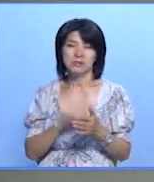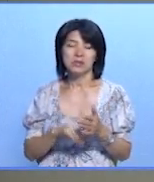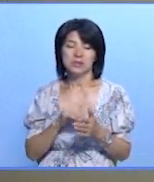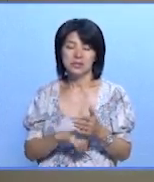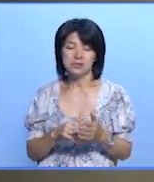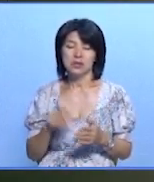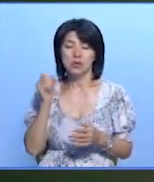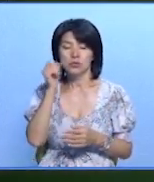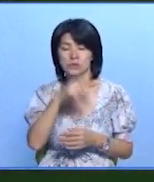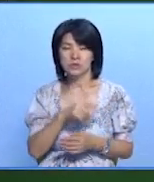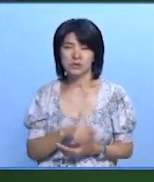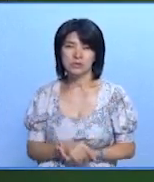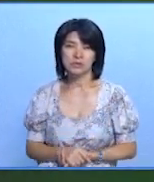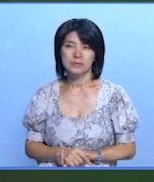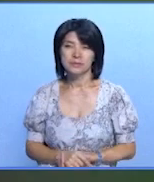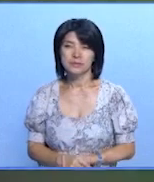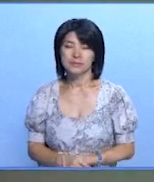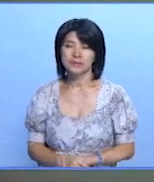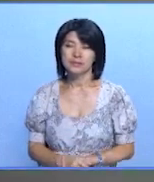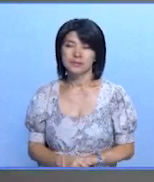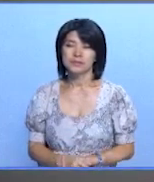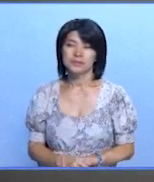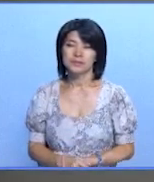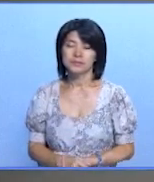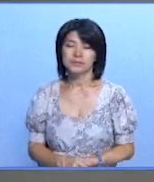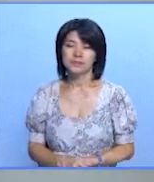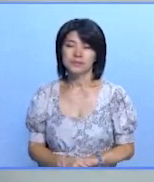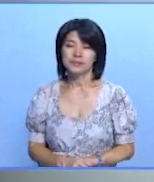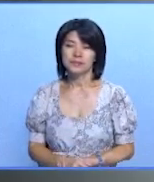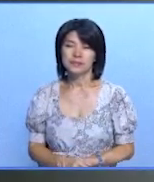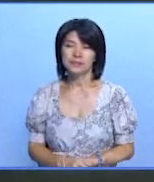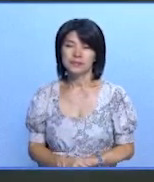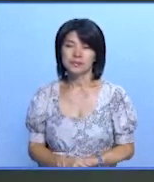келтірілген шығын анықталып жатыр. Аялмұрахмыжанова, Есімбек Санатұлы, Әмір Ерланұлы, ертіс ақпарат.